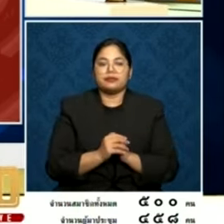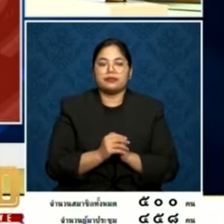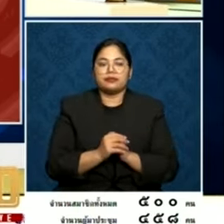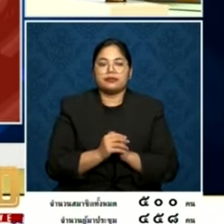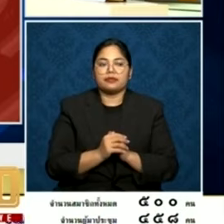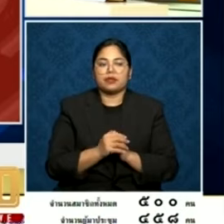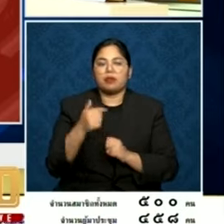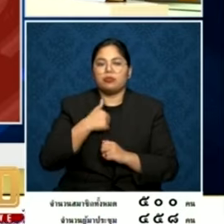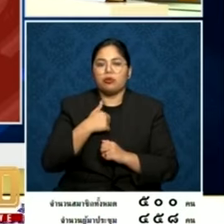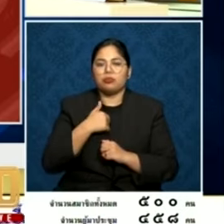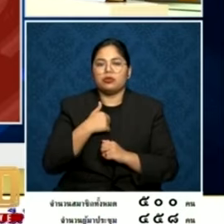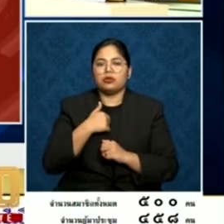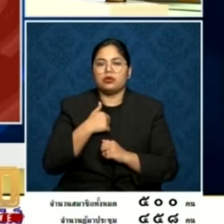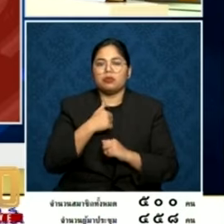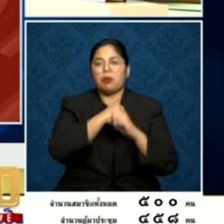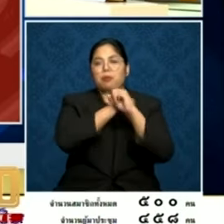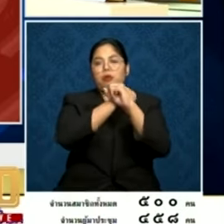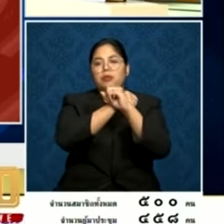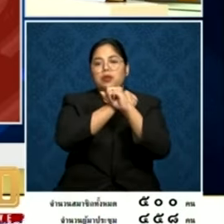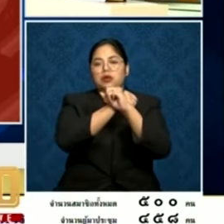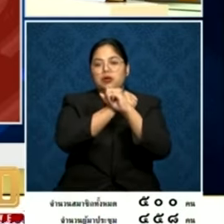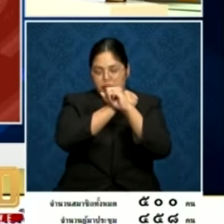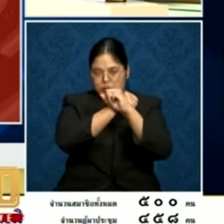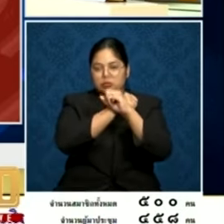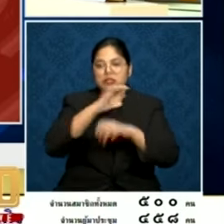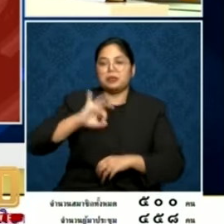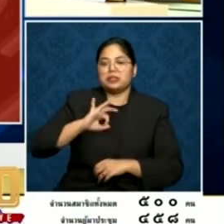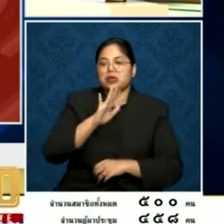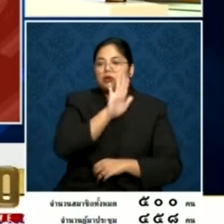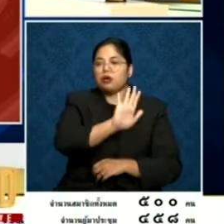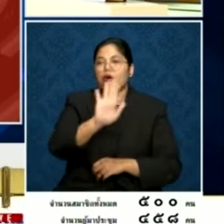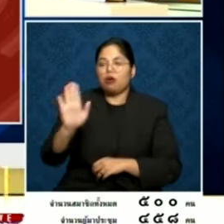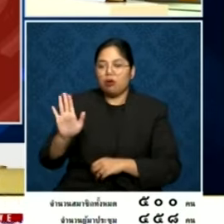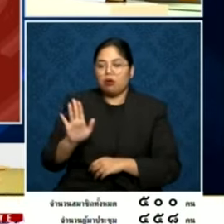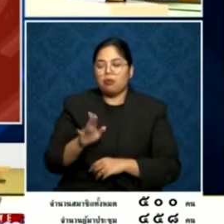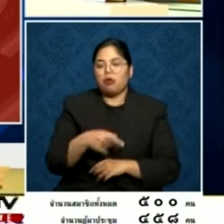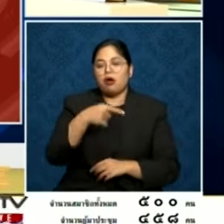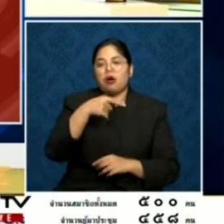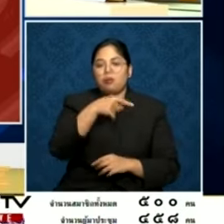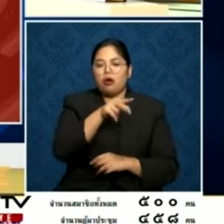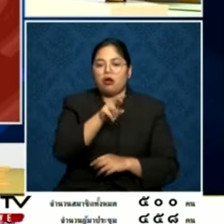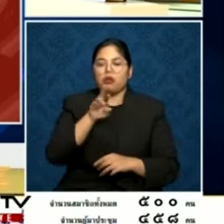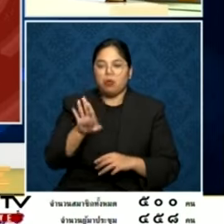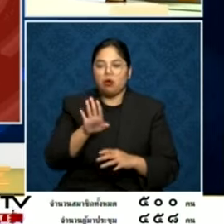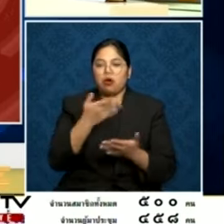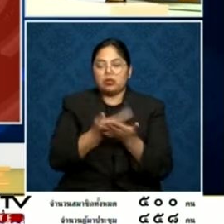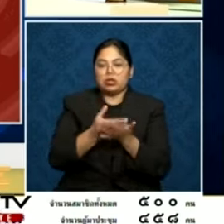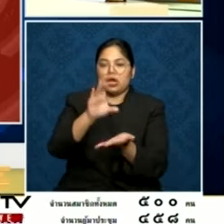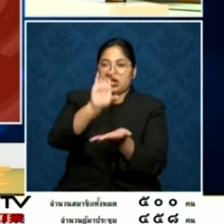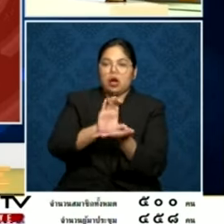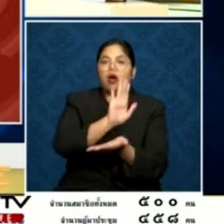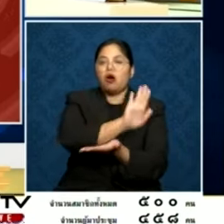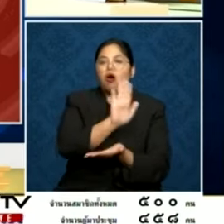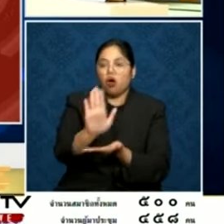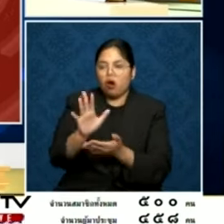ส.นครศรีธรรมราชก็บอกว่าพร้อมที่จะเดินหน้าร่วมอภิปรายกับก้าวไกลเหมือนกันโดยเฉพาะกรณีของนายทักษิณชินวัตรอดีตน